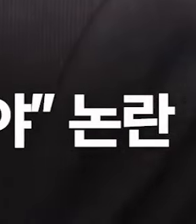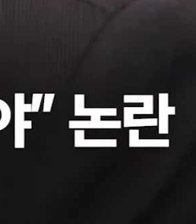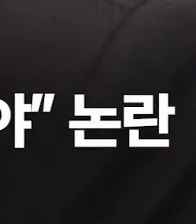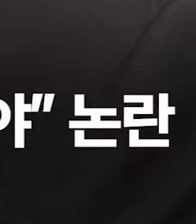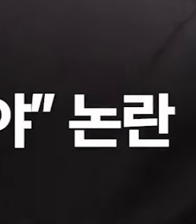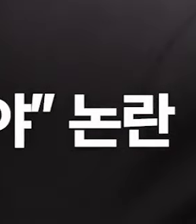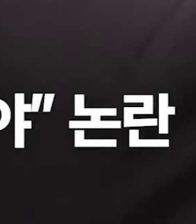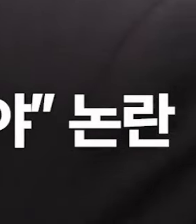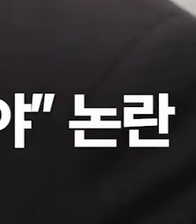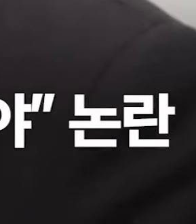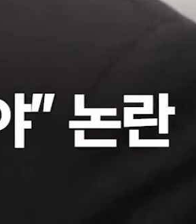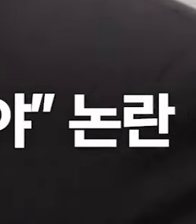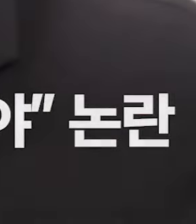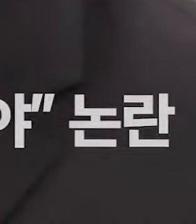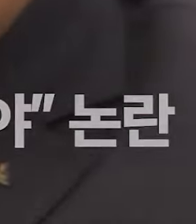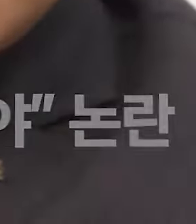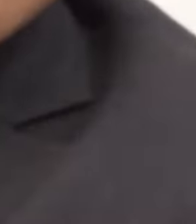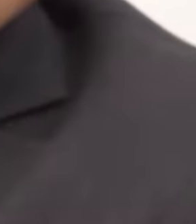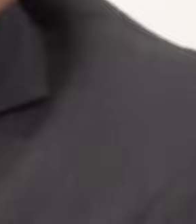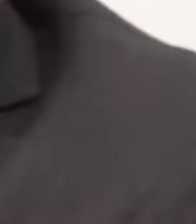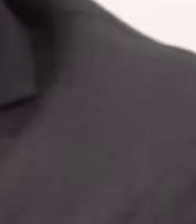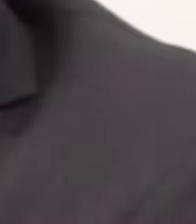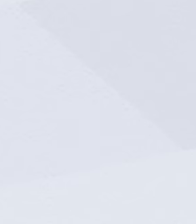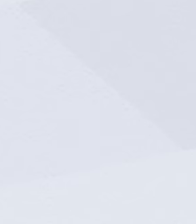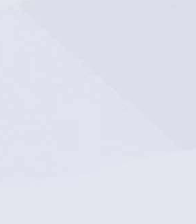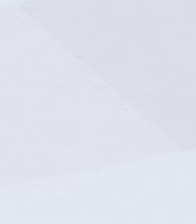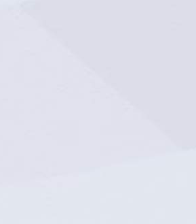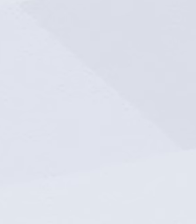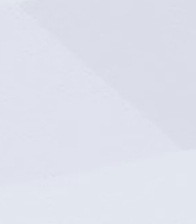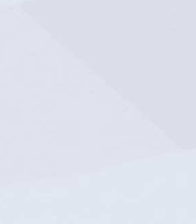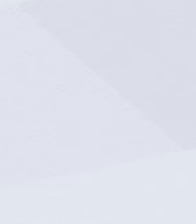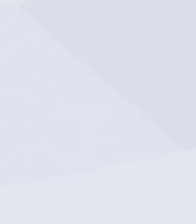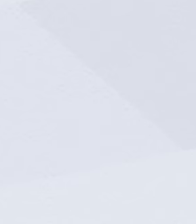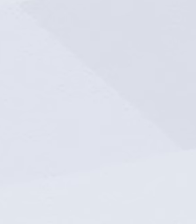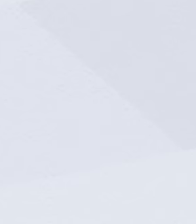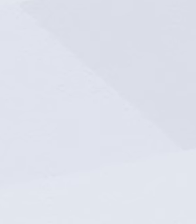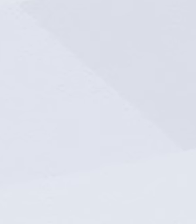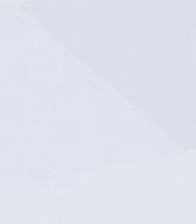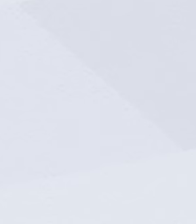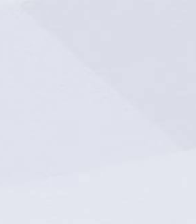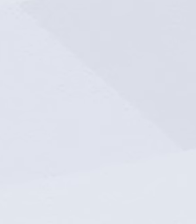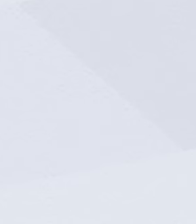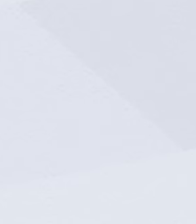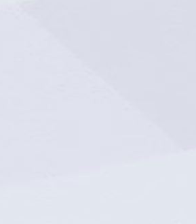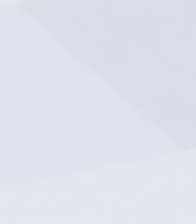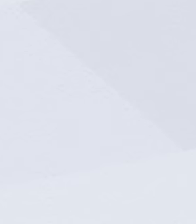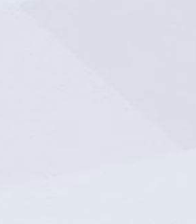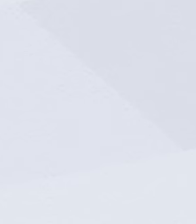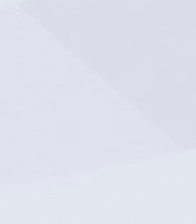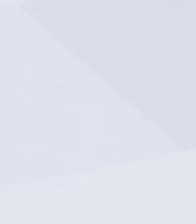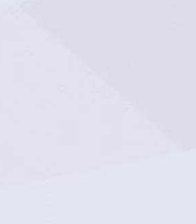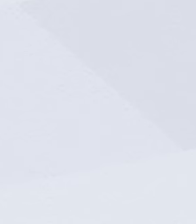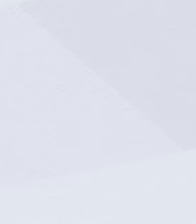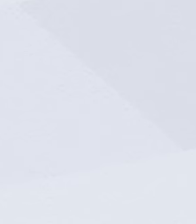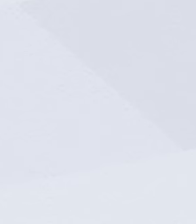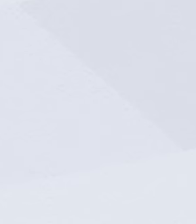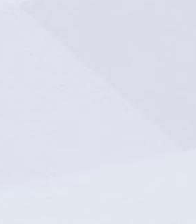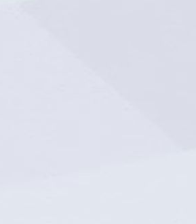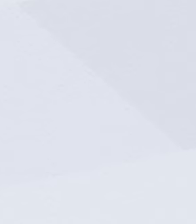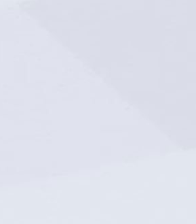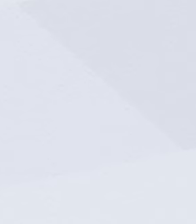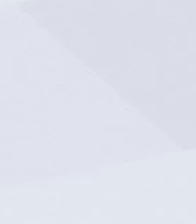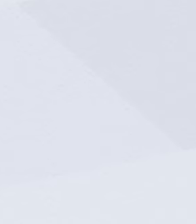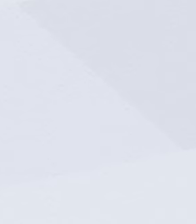발언을 두고 논란이 제기됐습니다. 오지사는 어제 기자 간담회를 열고 위생 관련 부서를 통해 음식점에 대해 비슷한